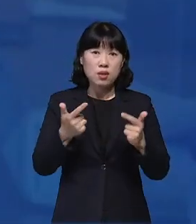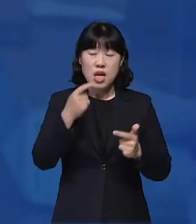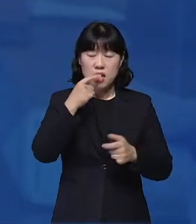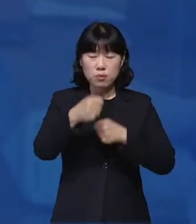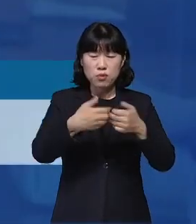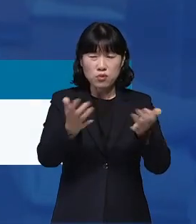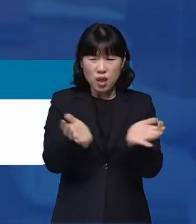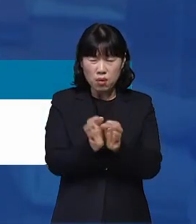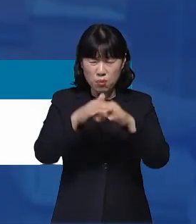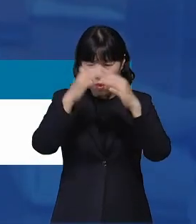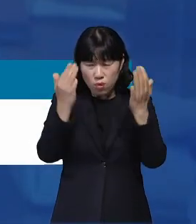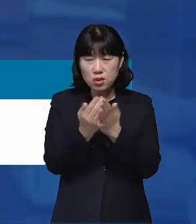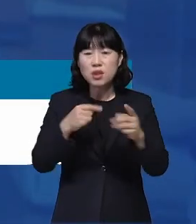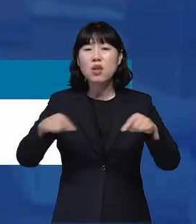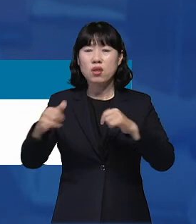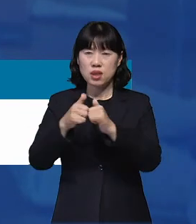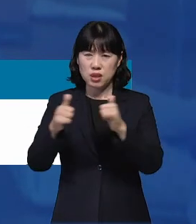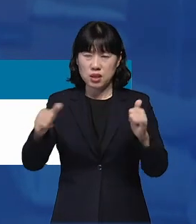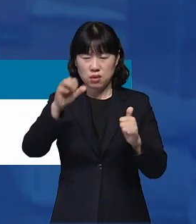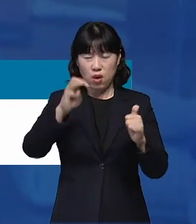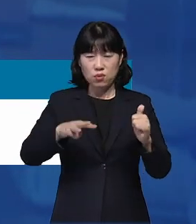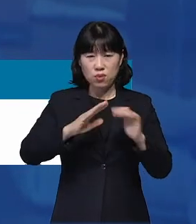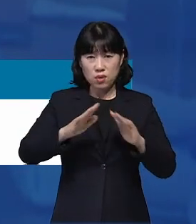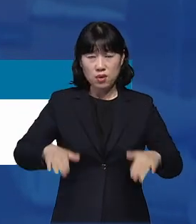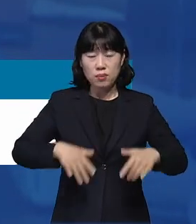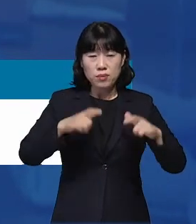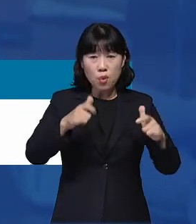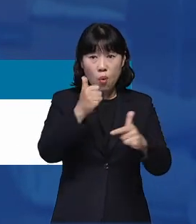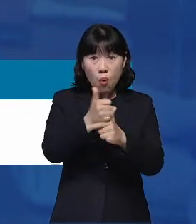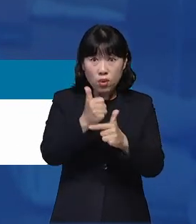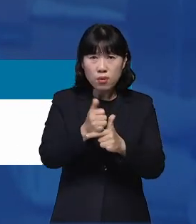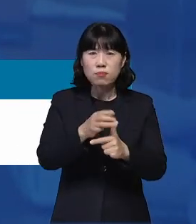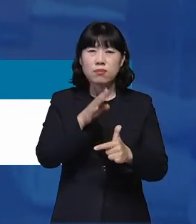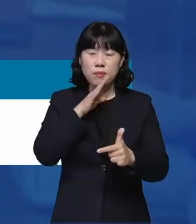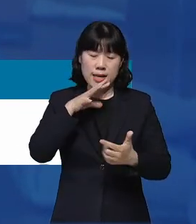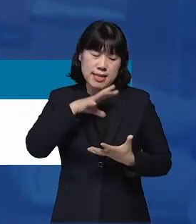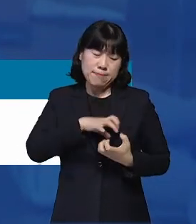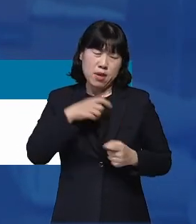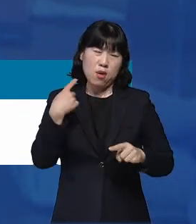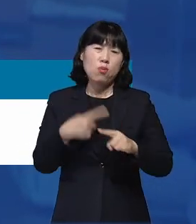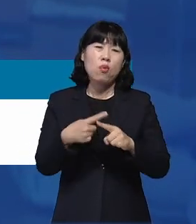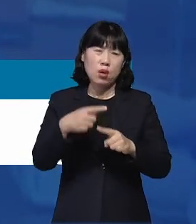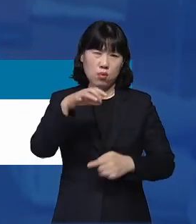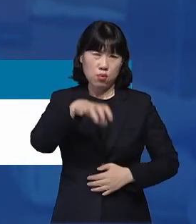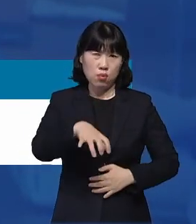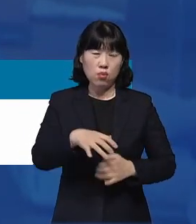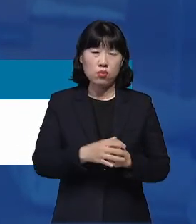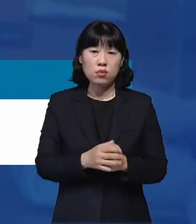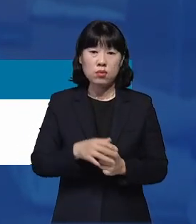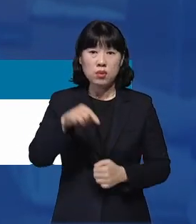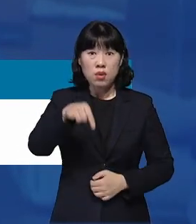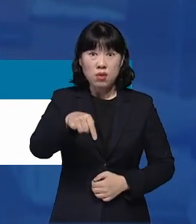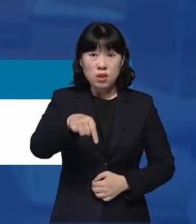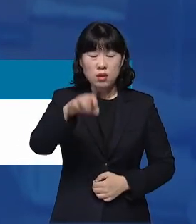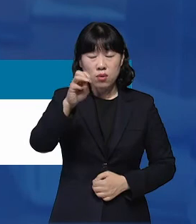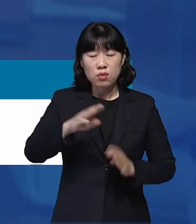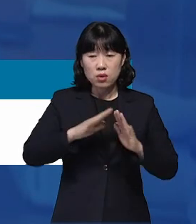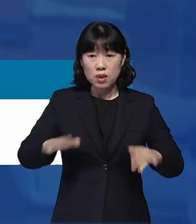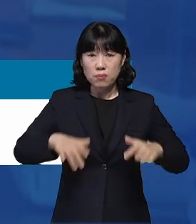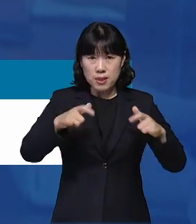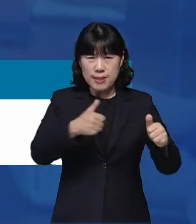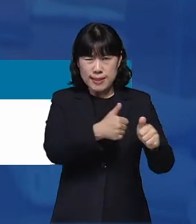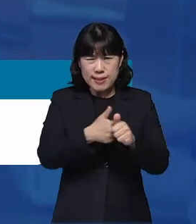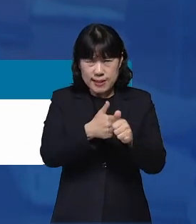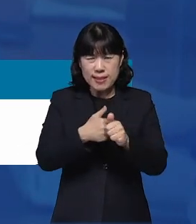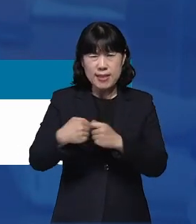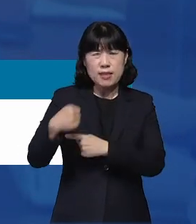민주당 의 모든 정치인에게 광주 전남은 후 남은 심장이라고 도 이야기합니다 전 여기서 지지 받아야